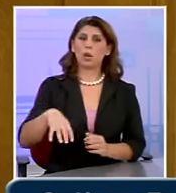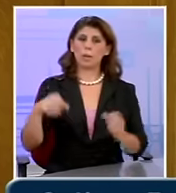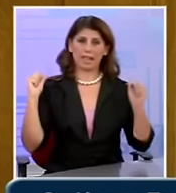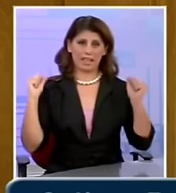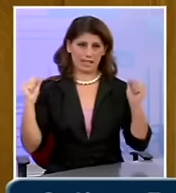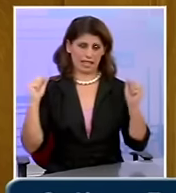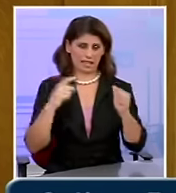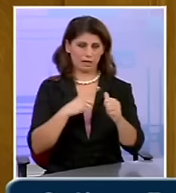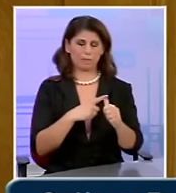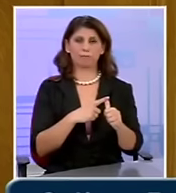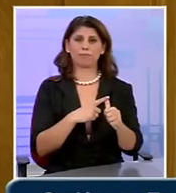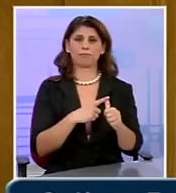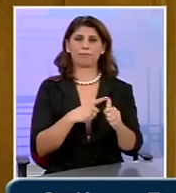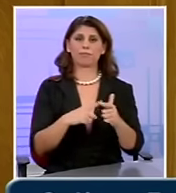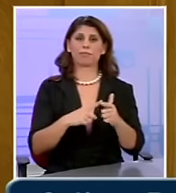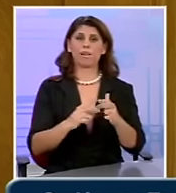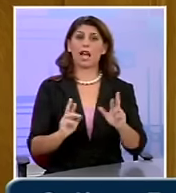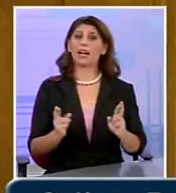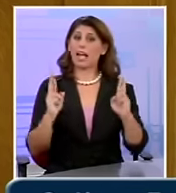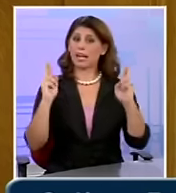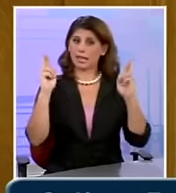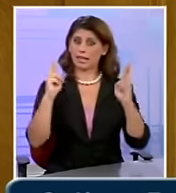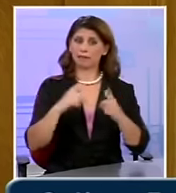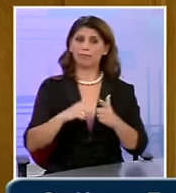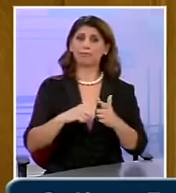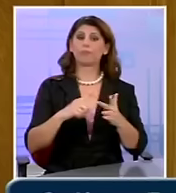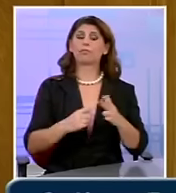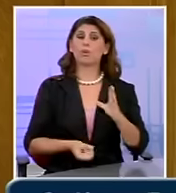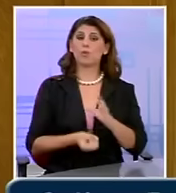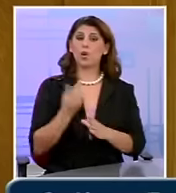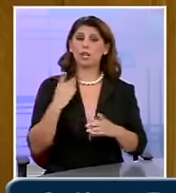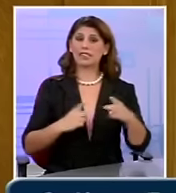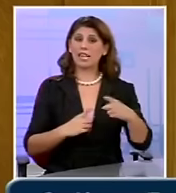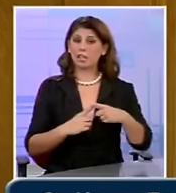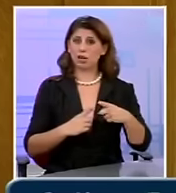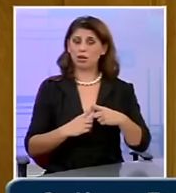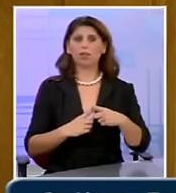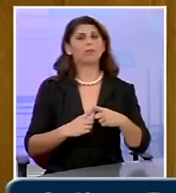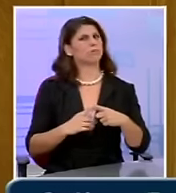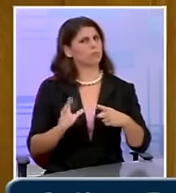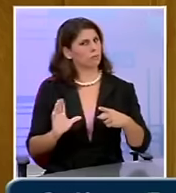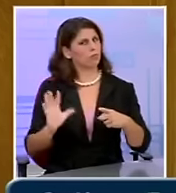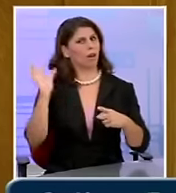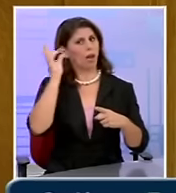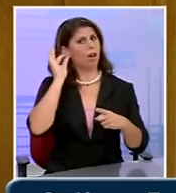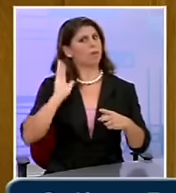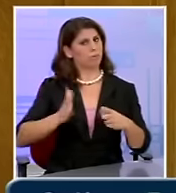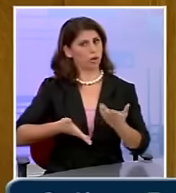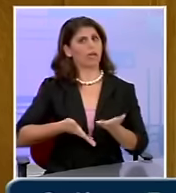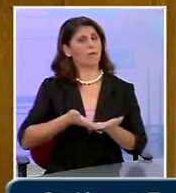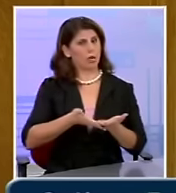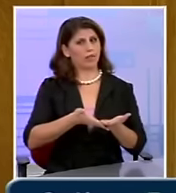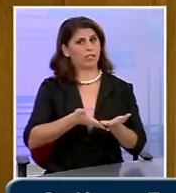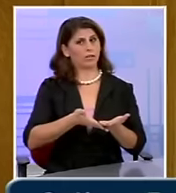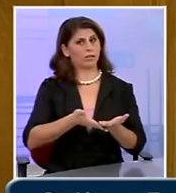υγείας, στην ενέργεια, στις νέες τεχνολογίες. Η Γαλλία μπορεί να συνεισφέρει και